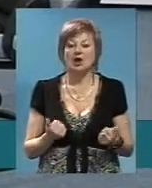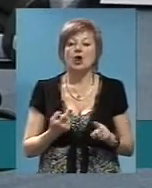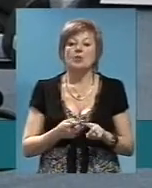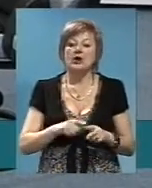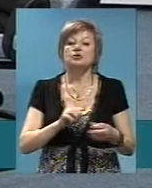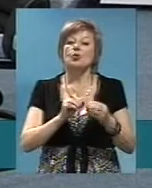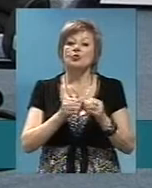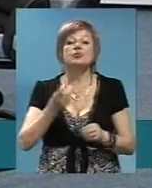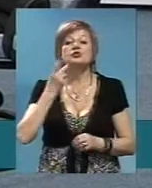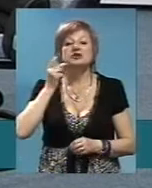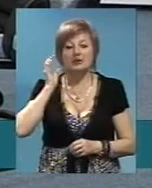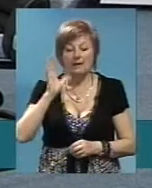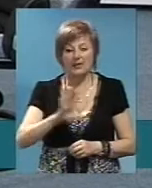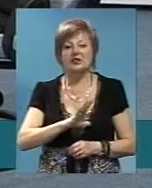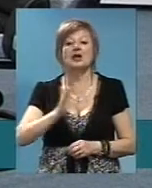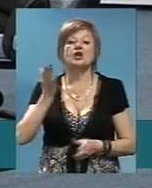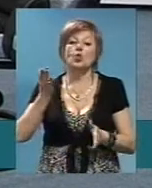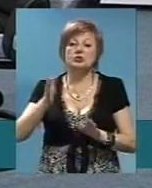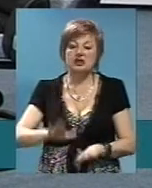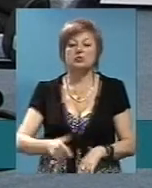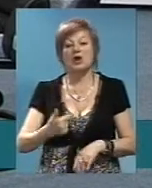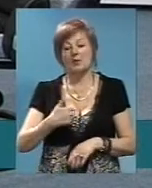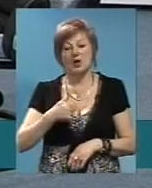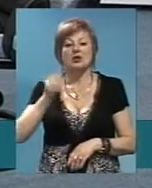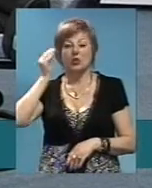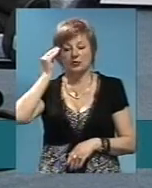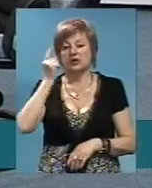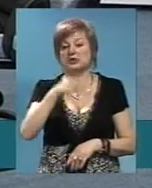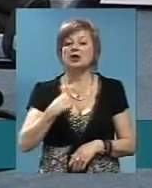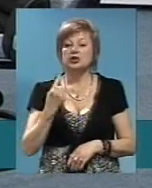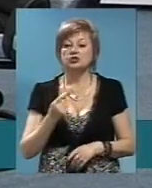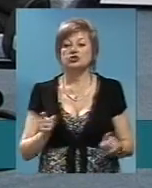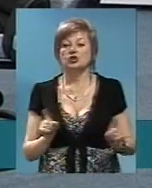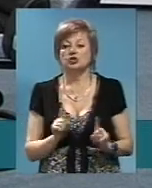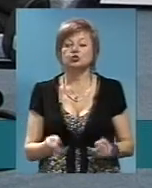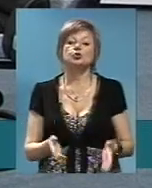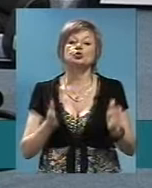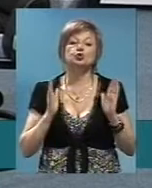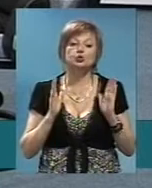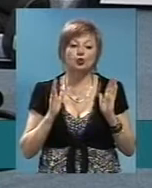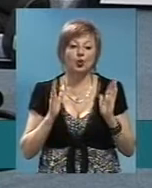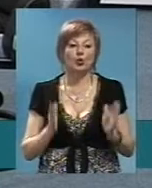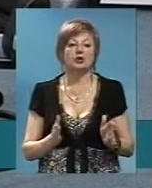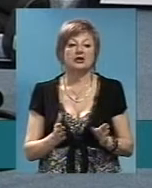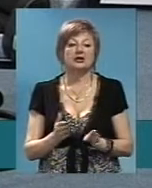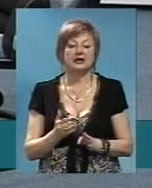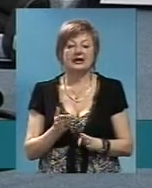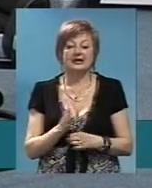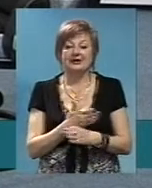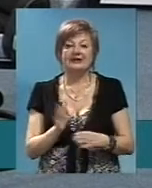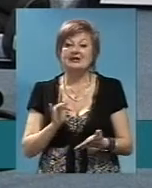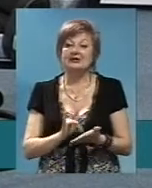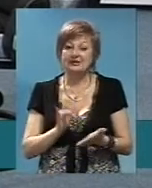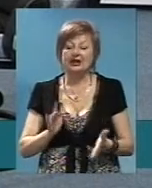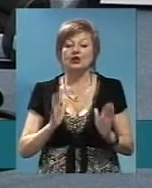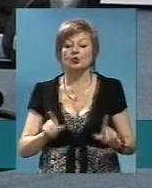ця проблема завжди була і вона буде залишатися. Моя думка особисто, що лише от в частині децентралізації,